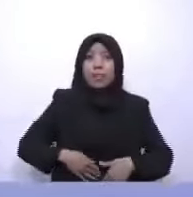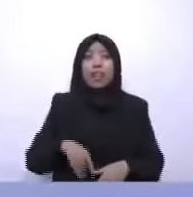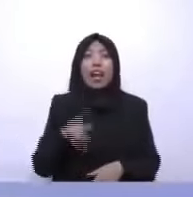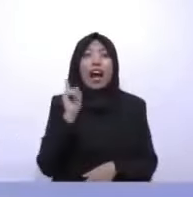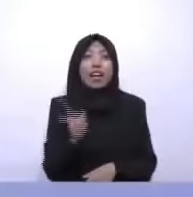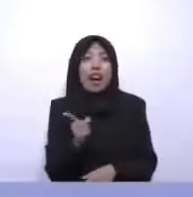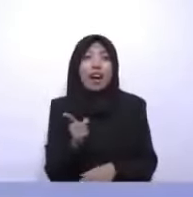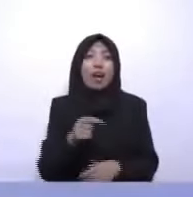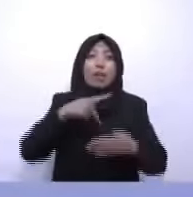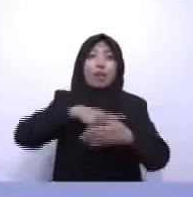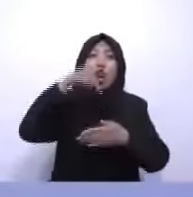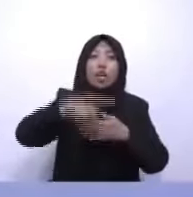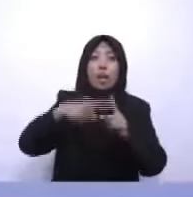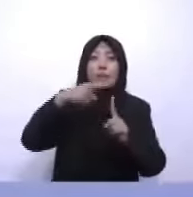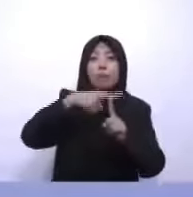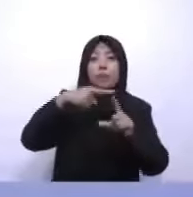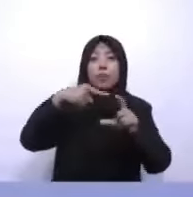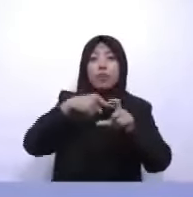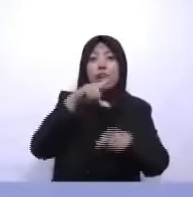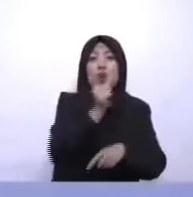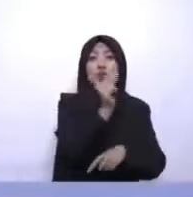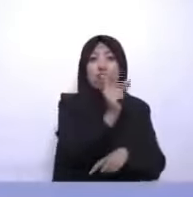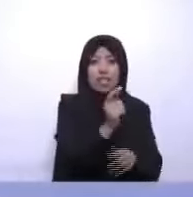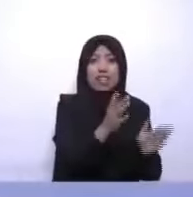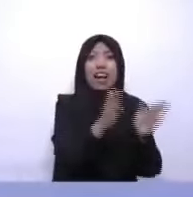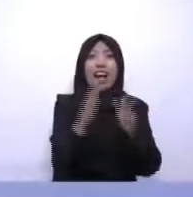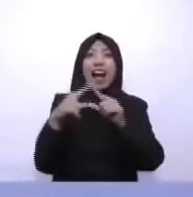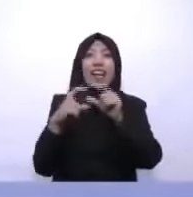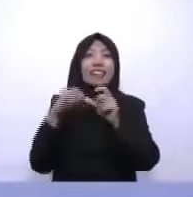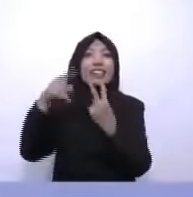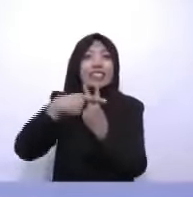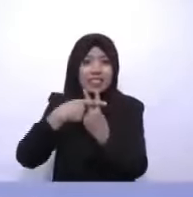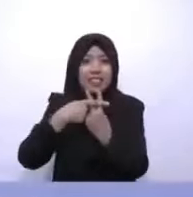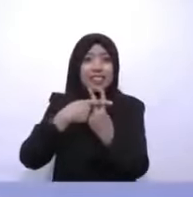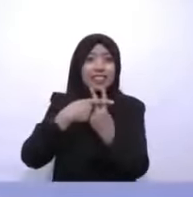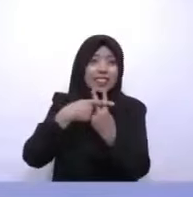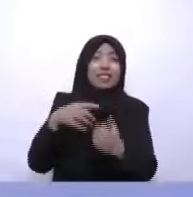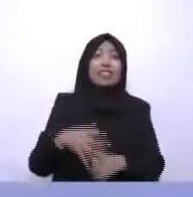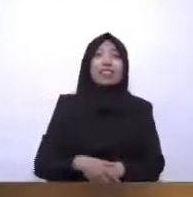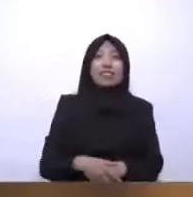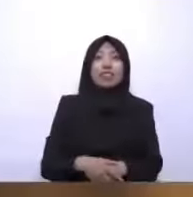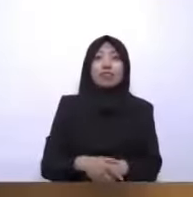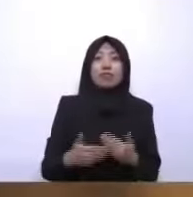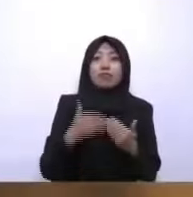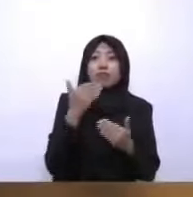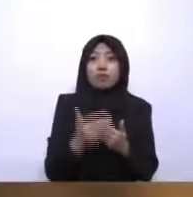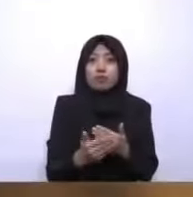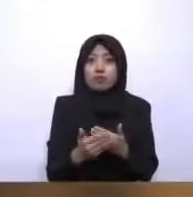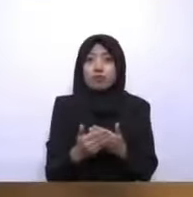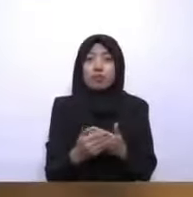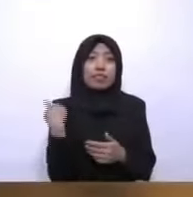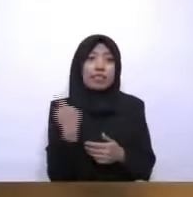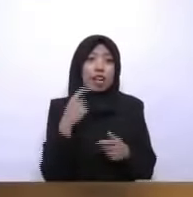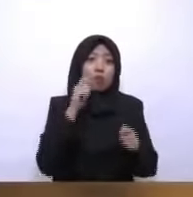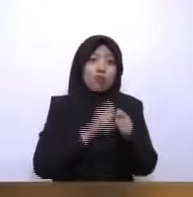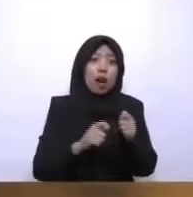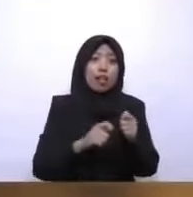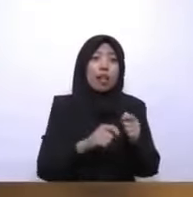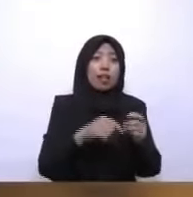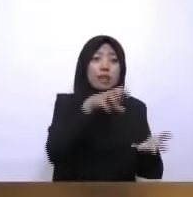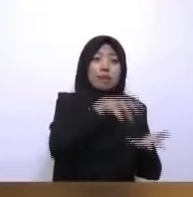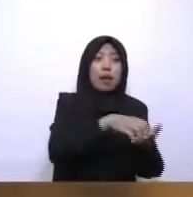asih. Telur asih gratis bagi semua orang yang ada dalam posisi ini. Kemudian juga kita mau menguatkan juga